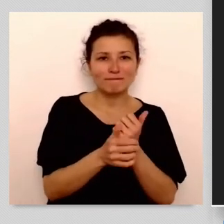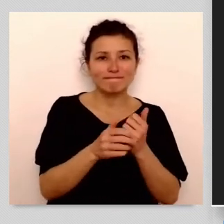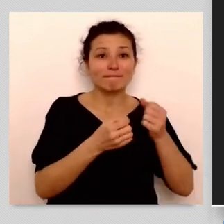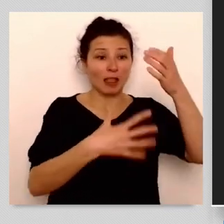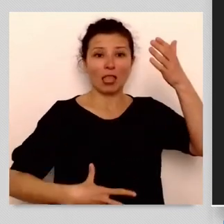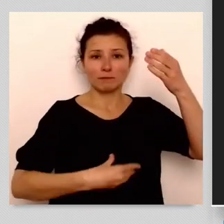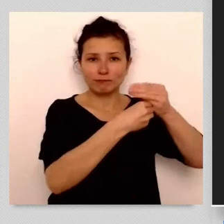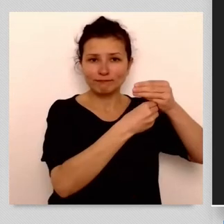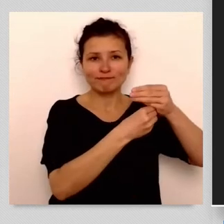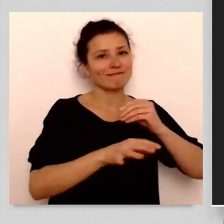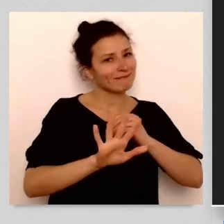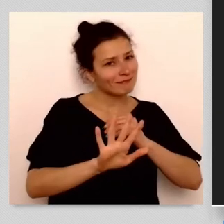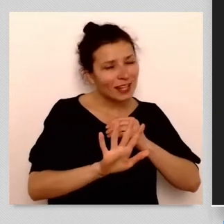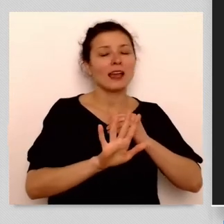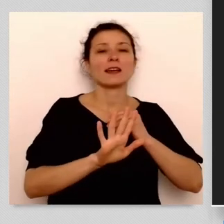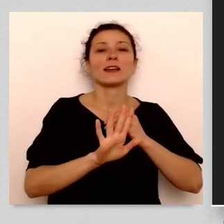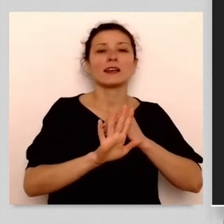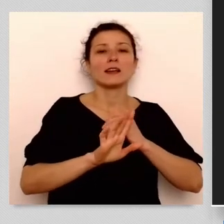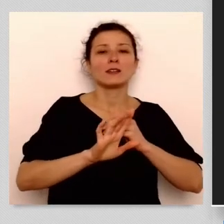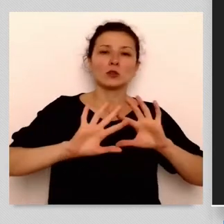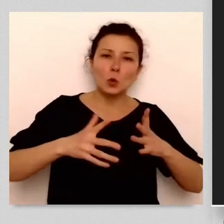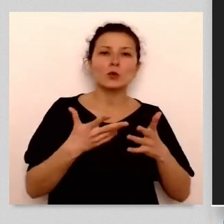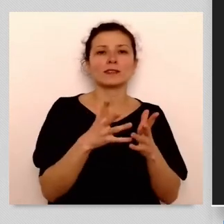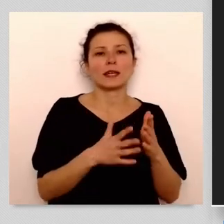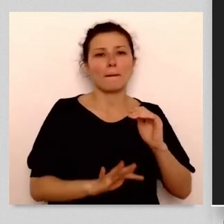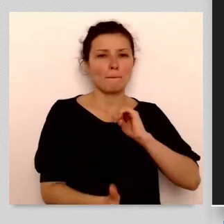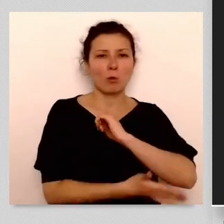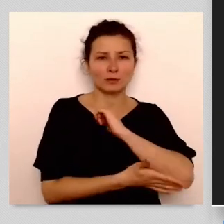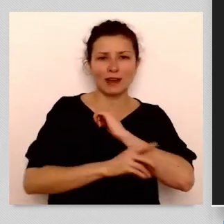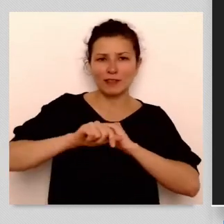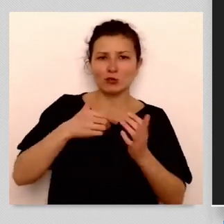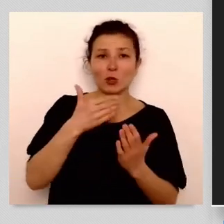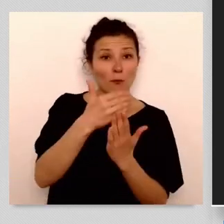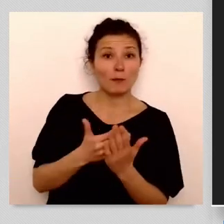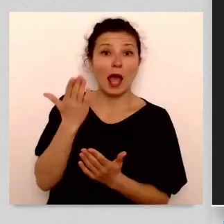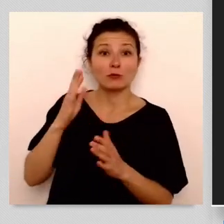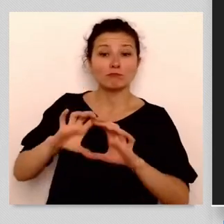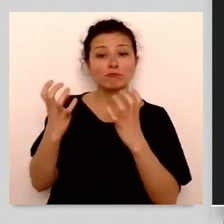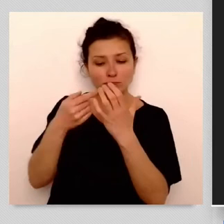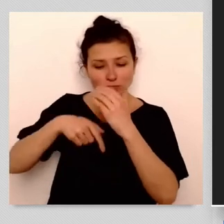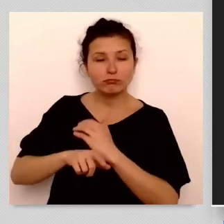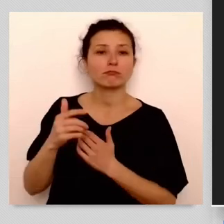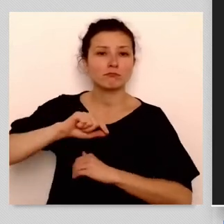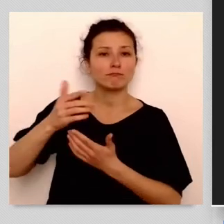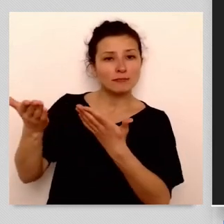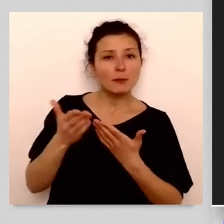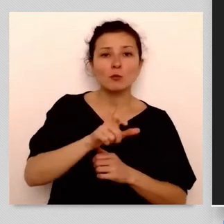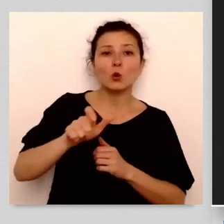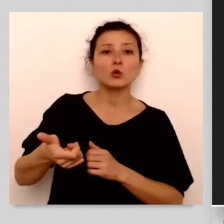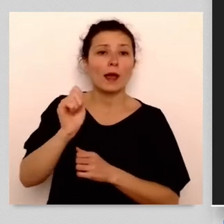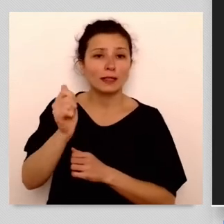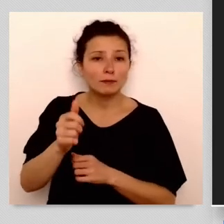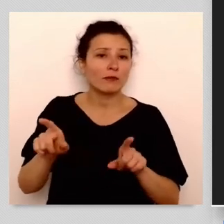znaczy my traktujemy to jako ramę swojego programu, ale ostatnio w Sejmie zaprosiliśmy ekspertów i